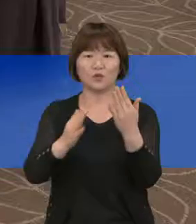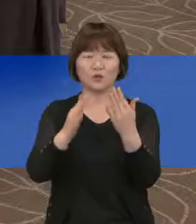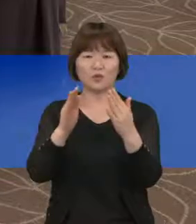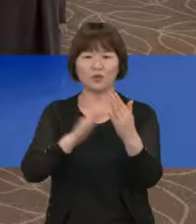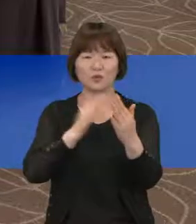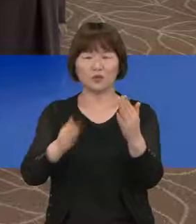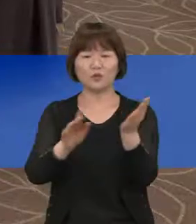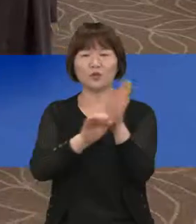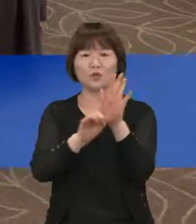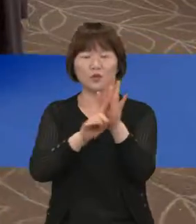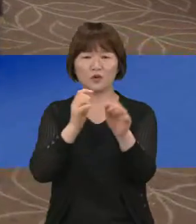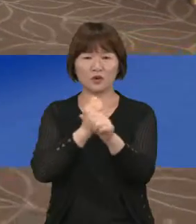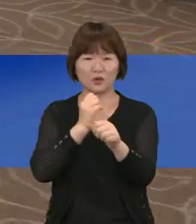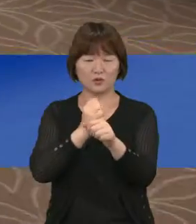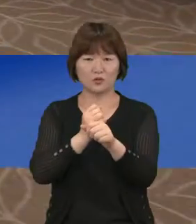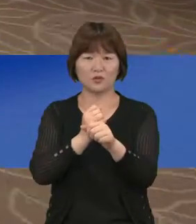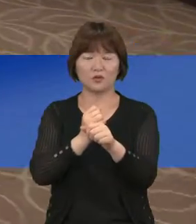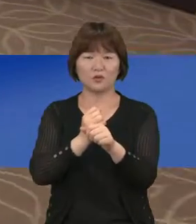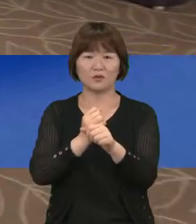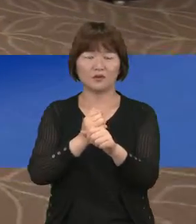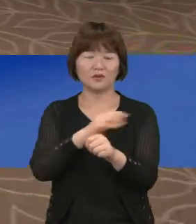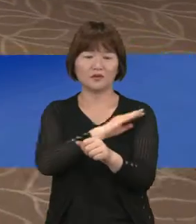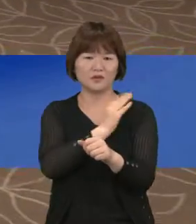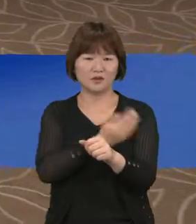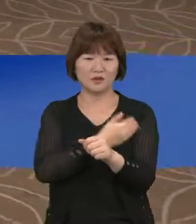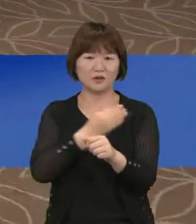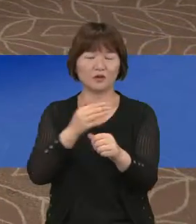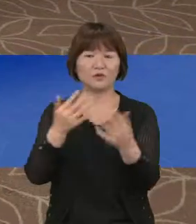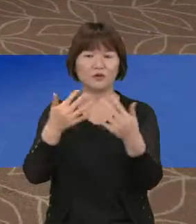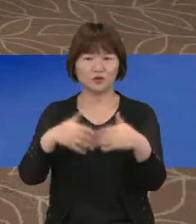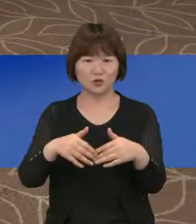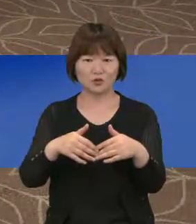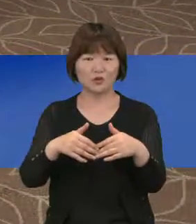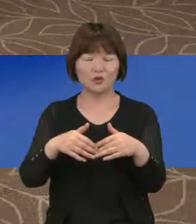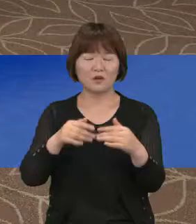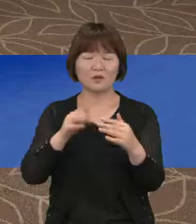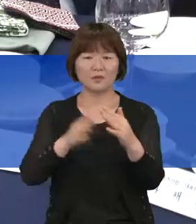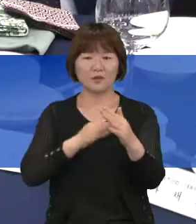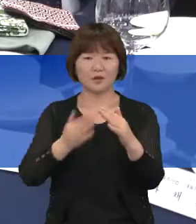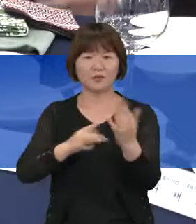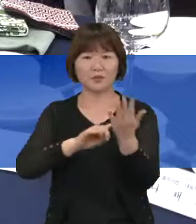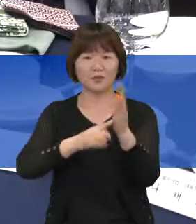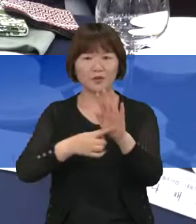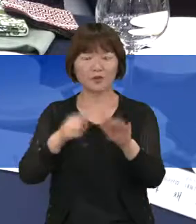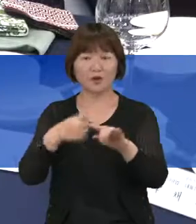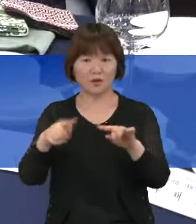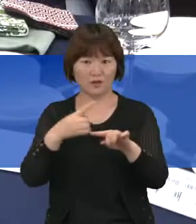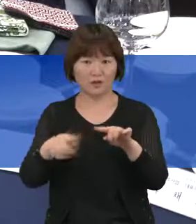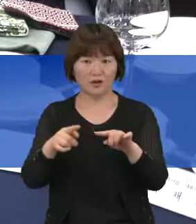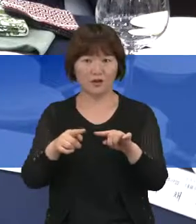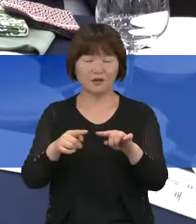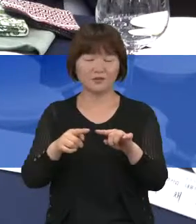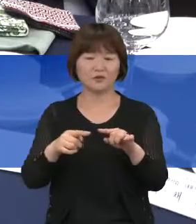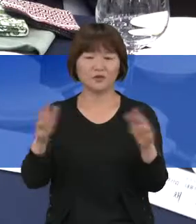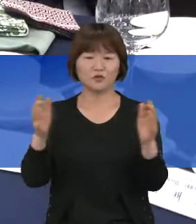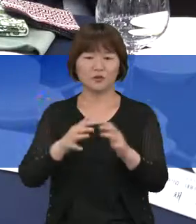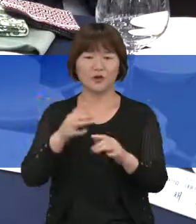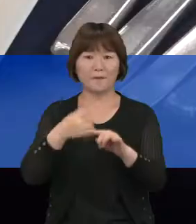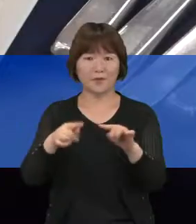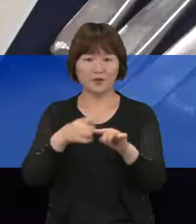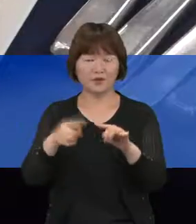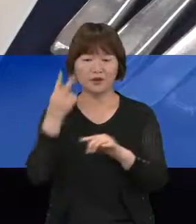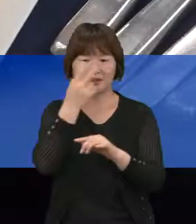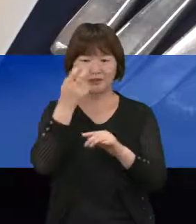자격요건 및 재무건전성 ceo 발표 평가 현장점검 강소 기업 성장 위원회 종합 평가 및